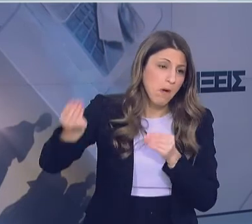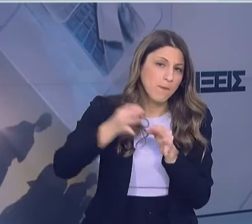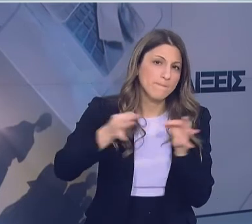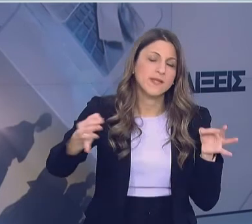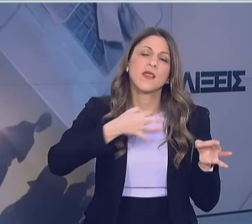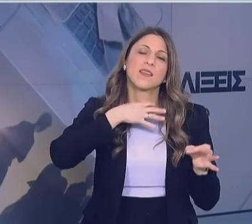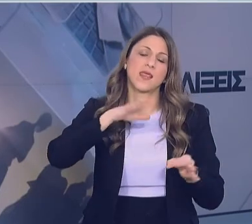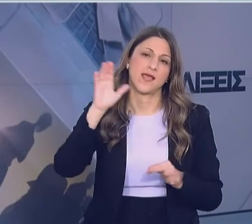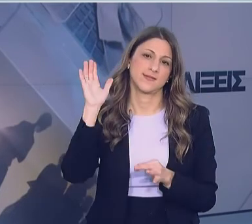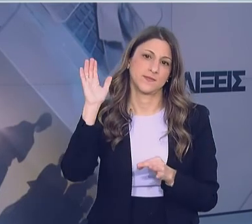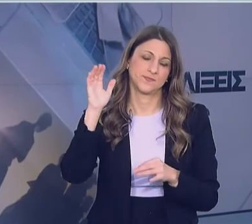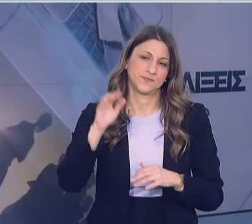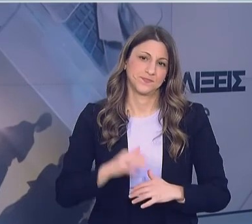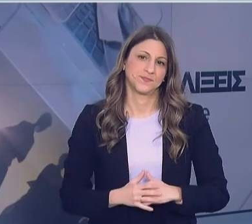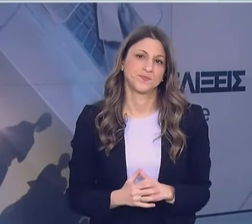μέτρα.